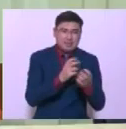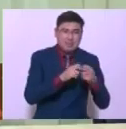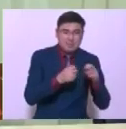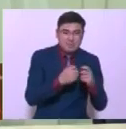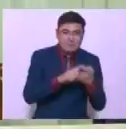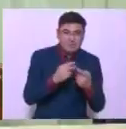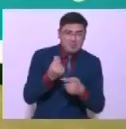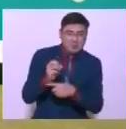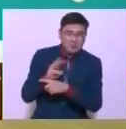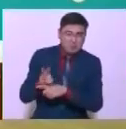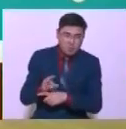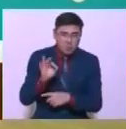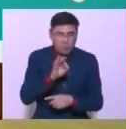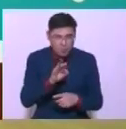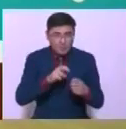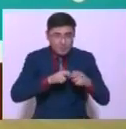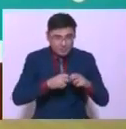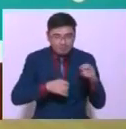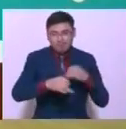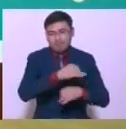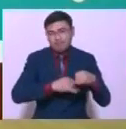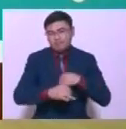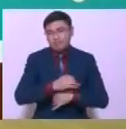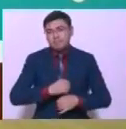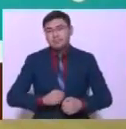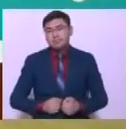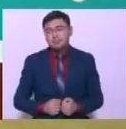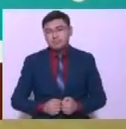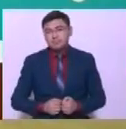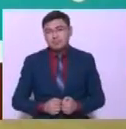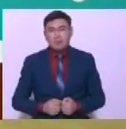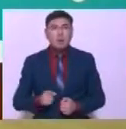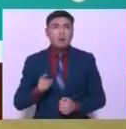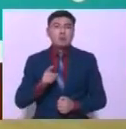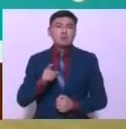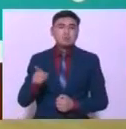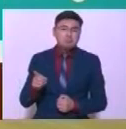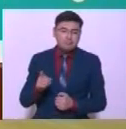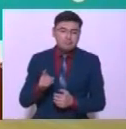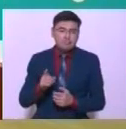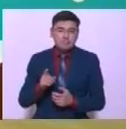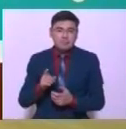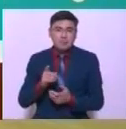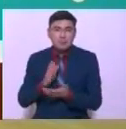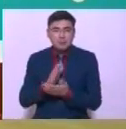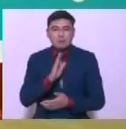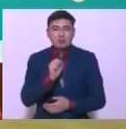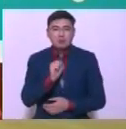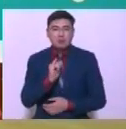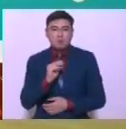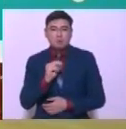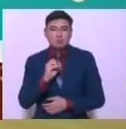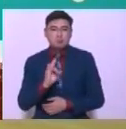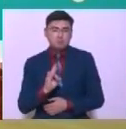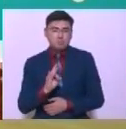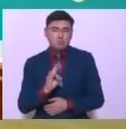талқыланды. Кәсіпкерлердің сапалы жұмыс жасауы, олардың алып отырған ваучерлерінің